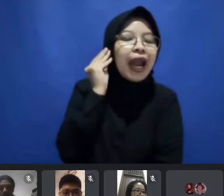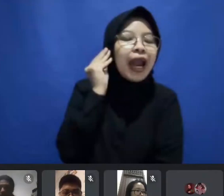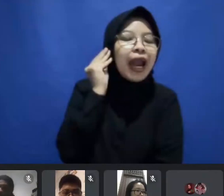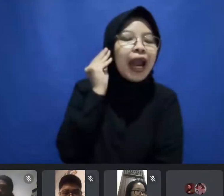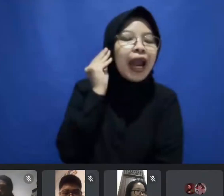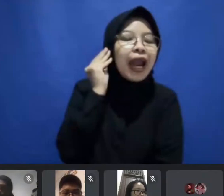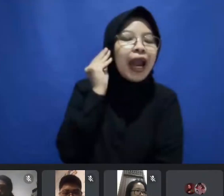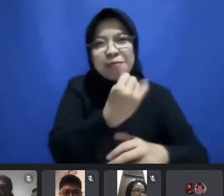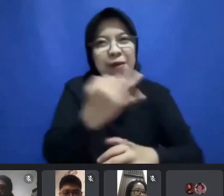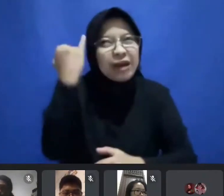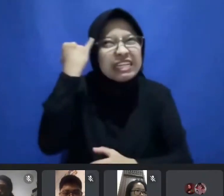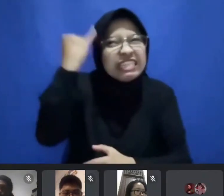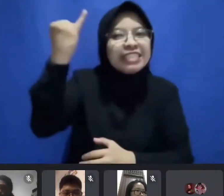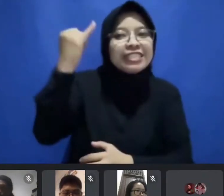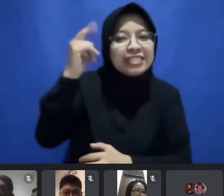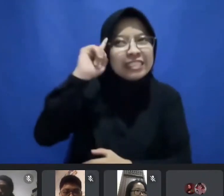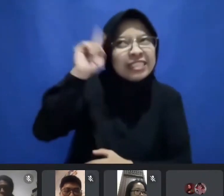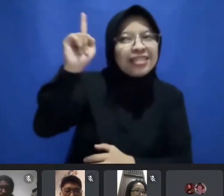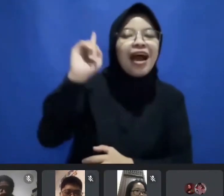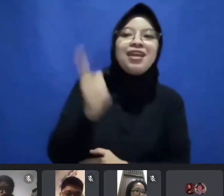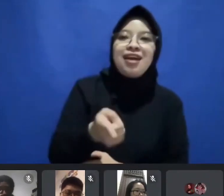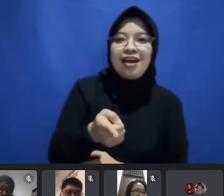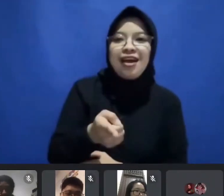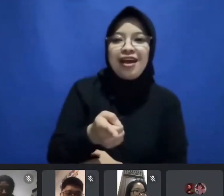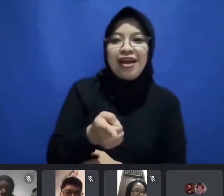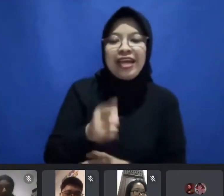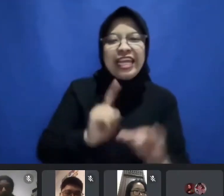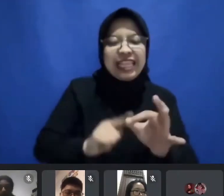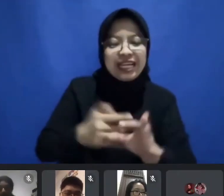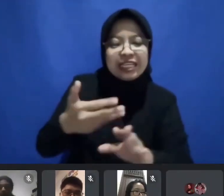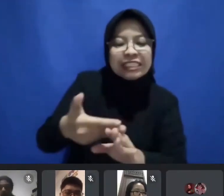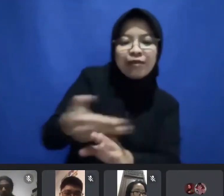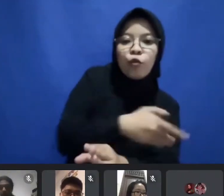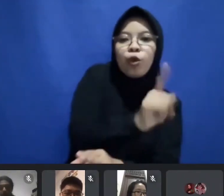ide-ide penciptaannya intinya